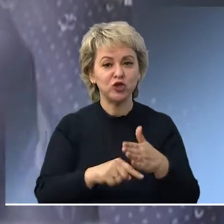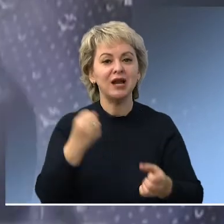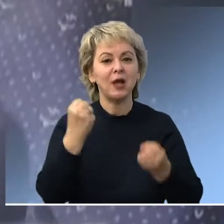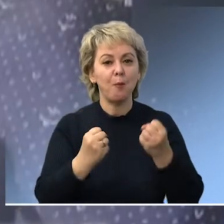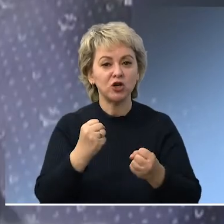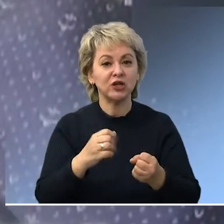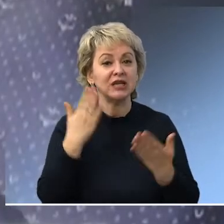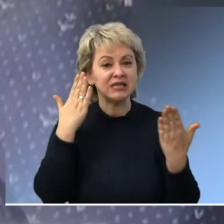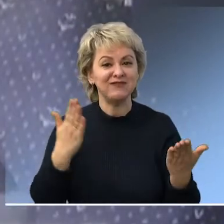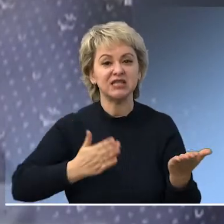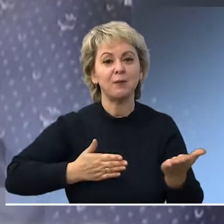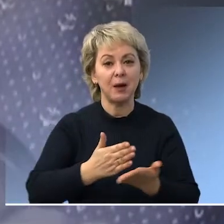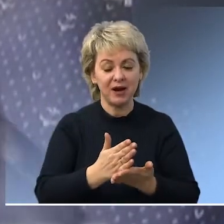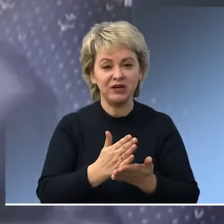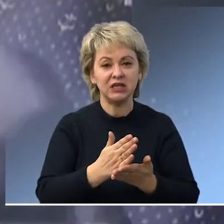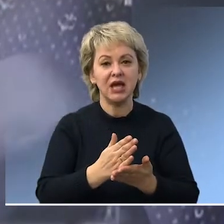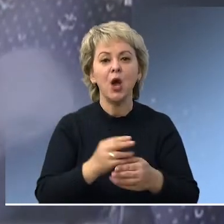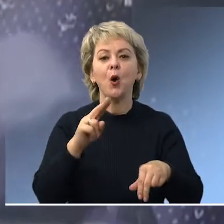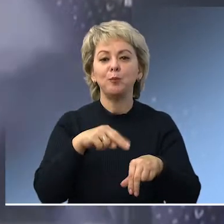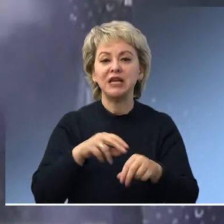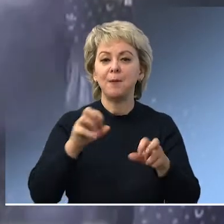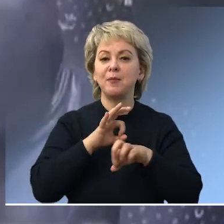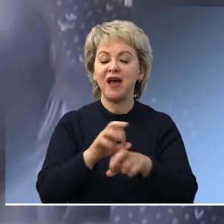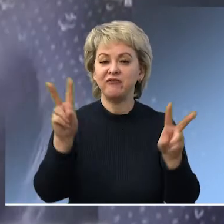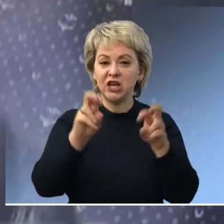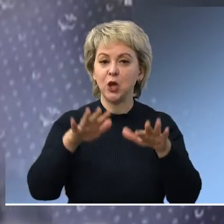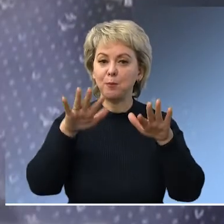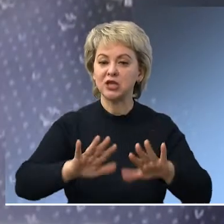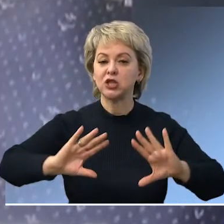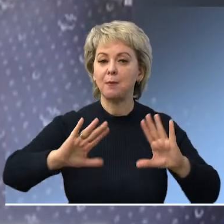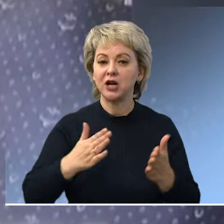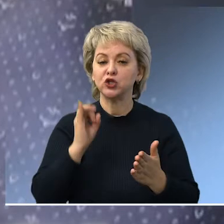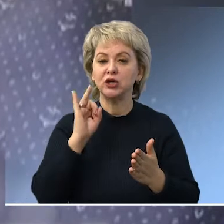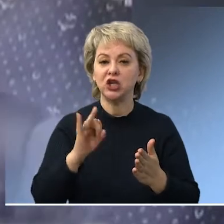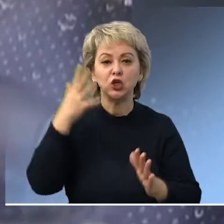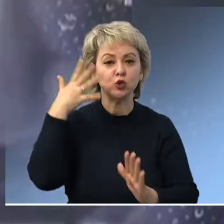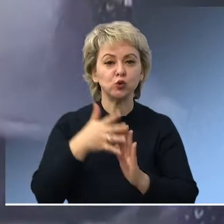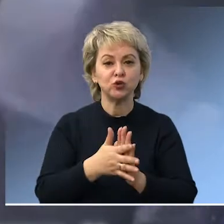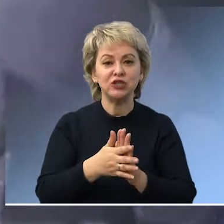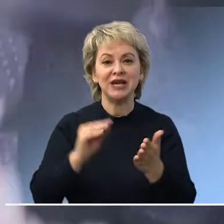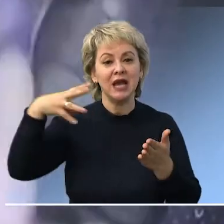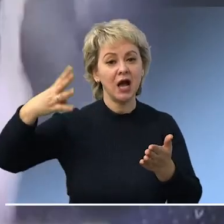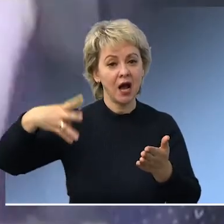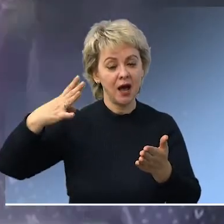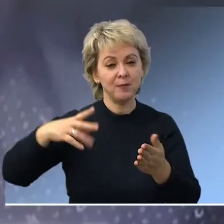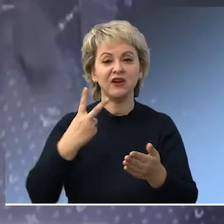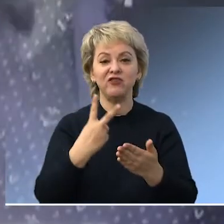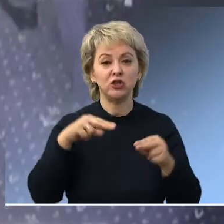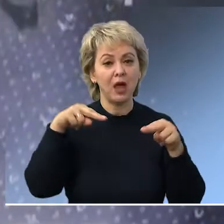скрылись на автомобиле в неизвестном направлении. Стражи порядка провели осмотр места происшествия и изучили записи с